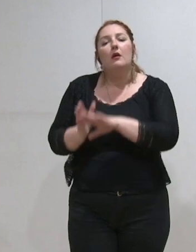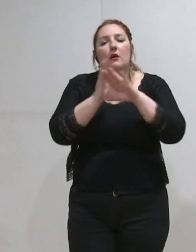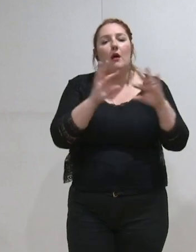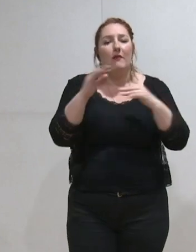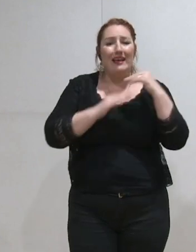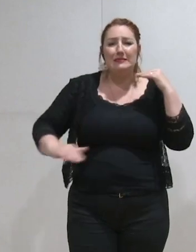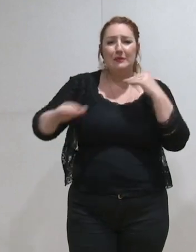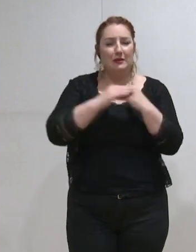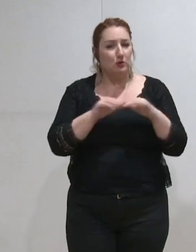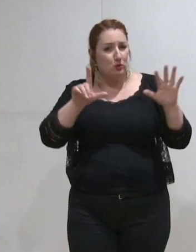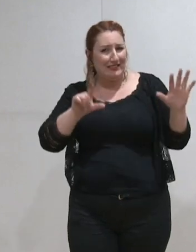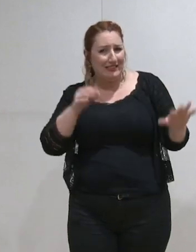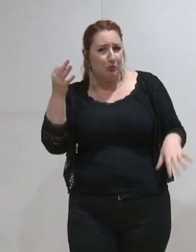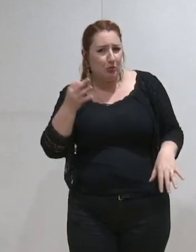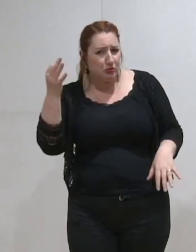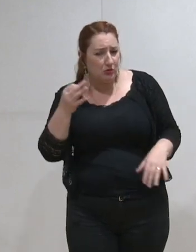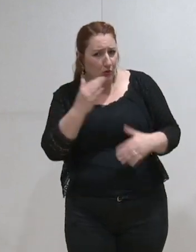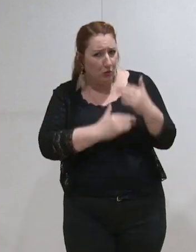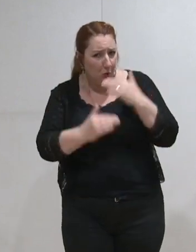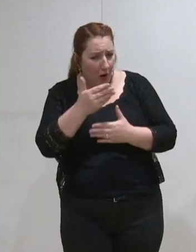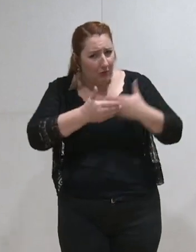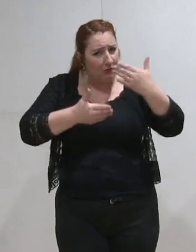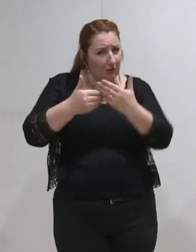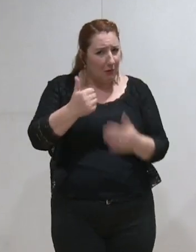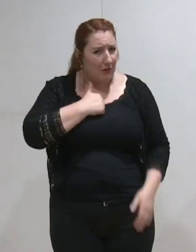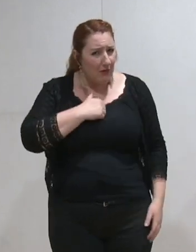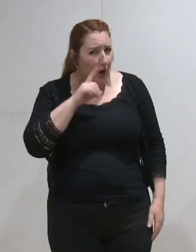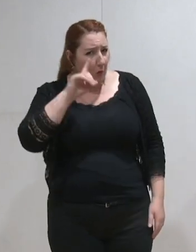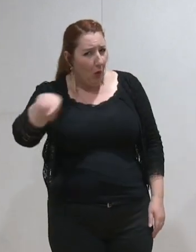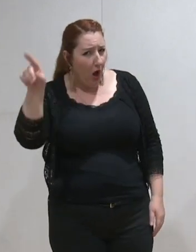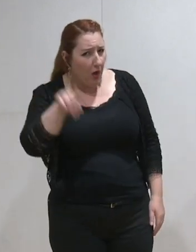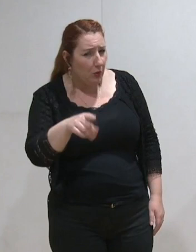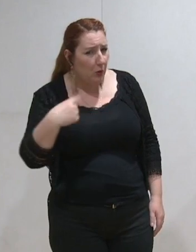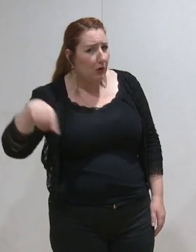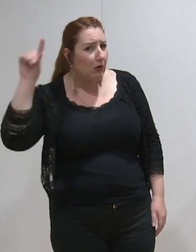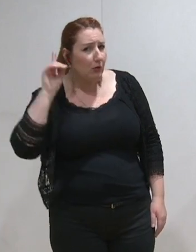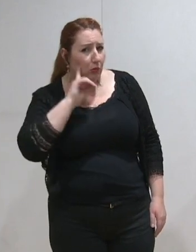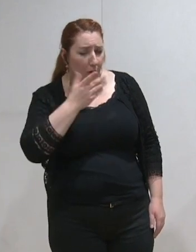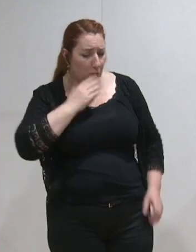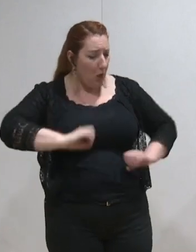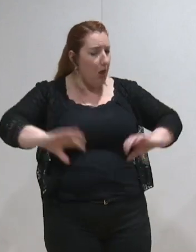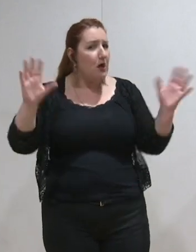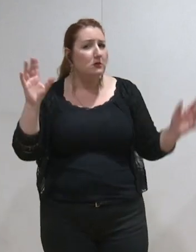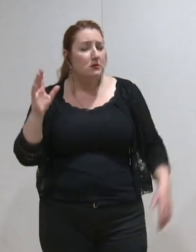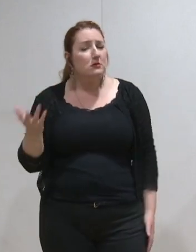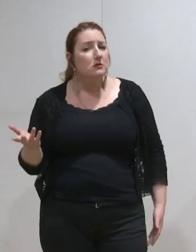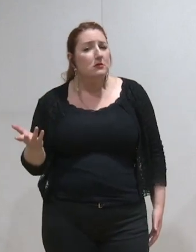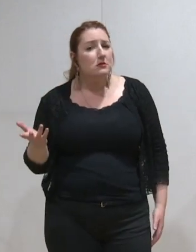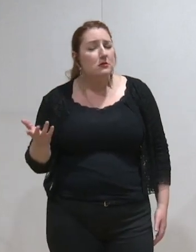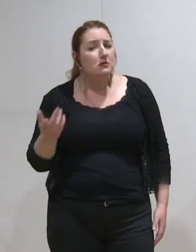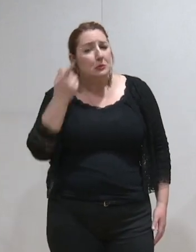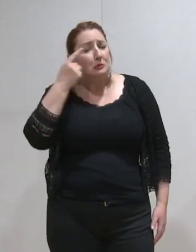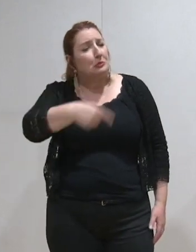privé mais alors pourquoi l'avoir pourquoi avoir voulu annuler le programme précédent il fallait laisser faire les choses si si vous